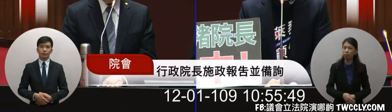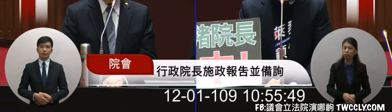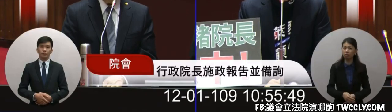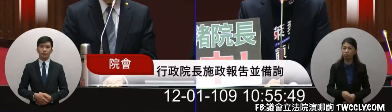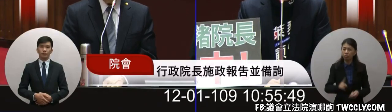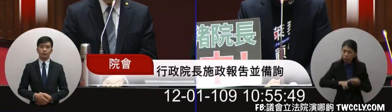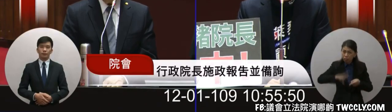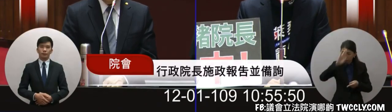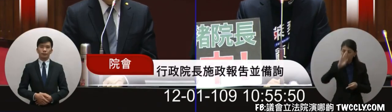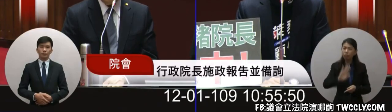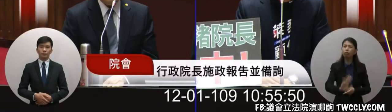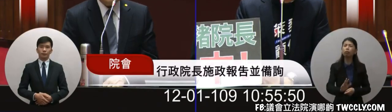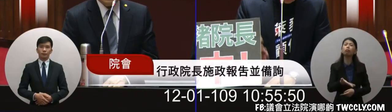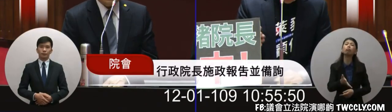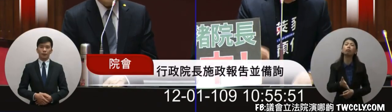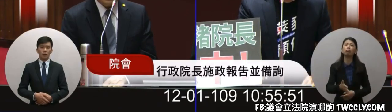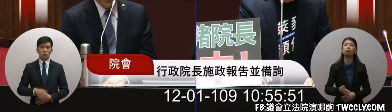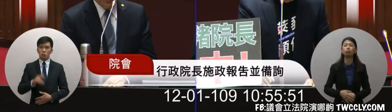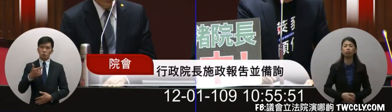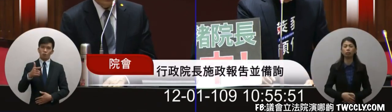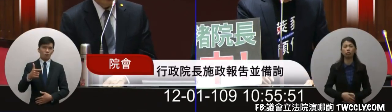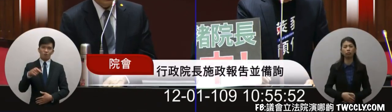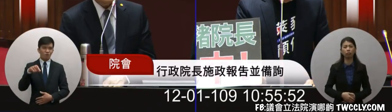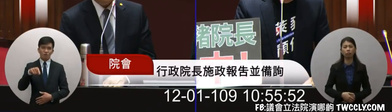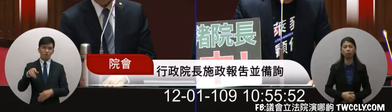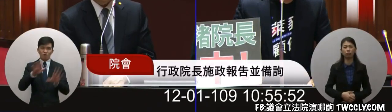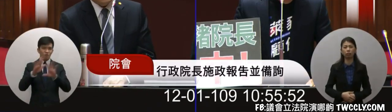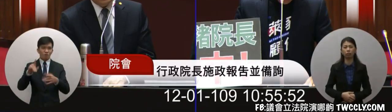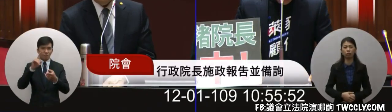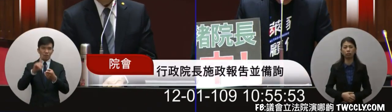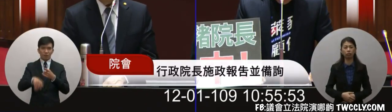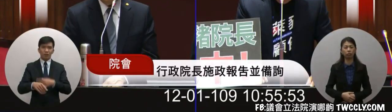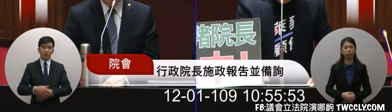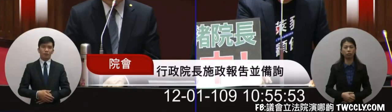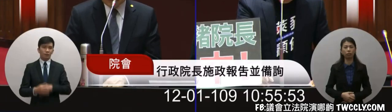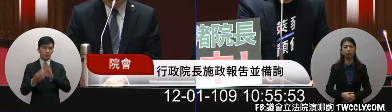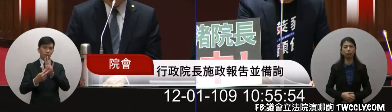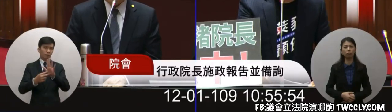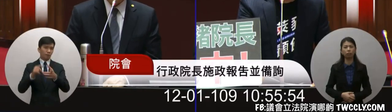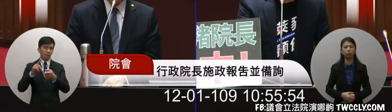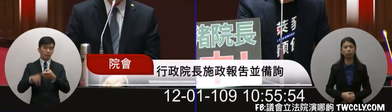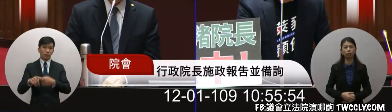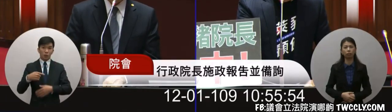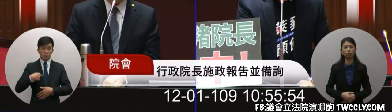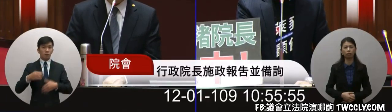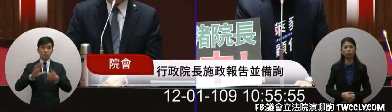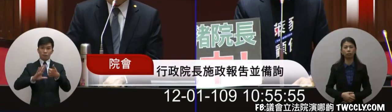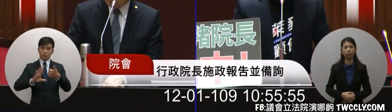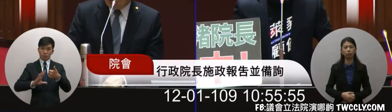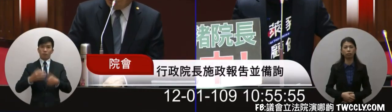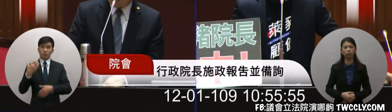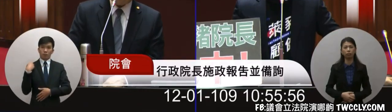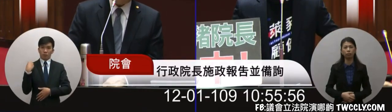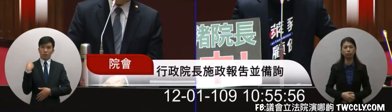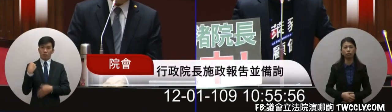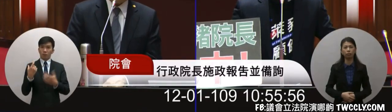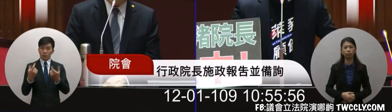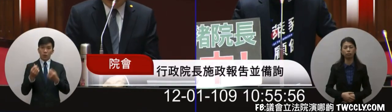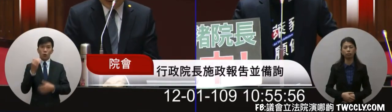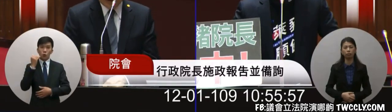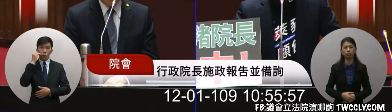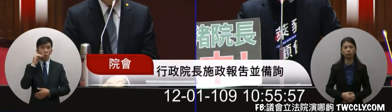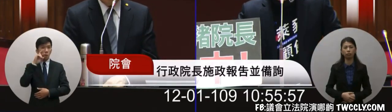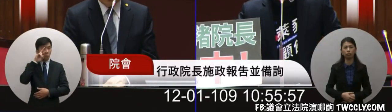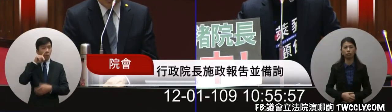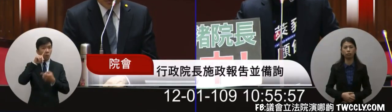等不到您一句道歉吗？ 不是这样子结论，也不是这样子讲。我的态度始终是，如果有错就